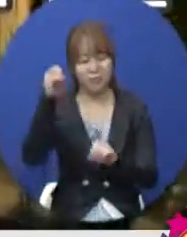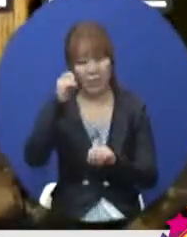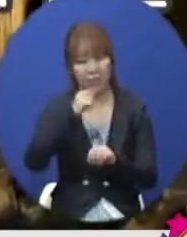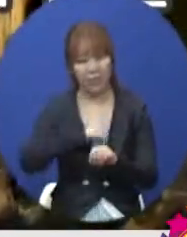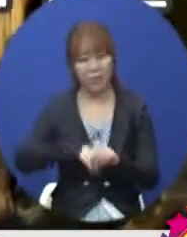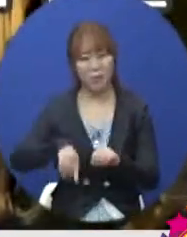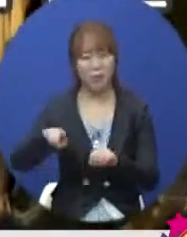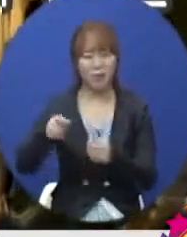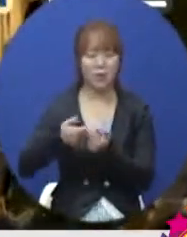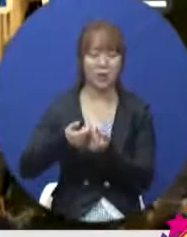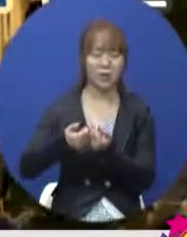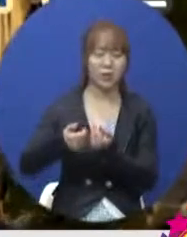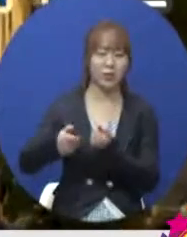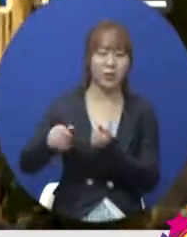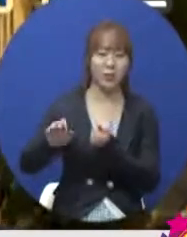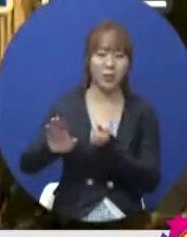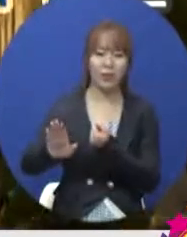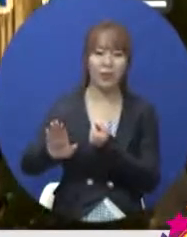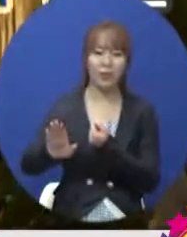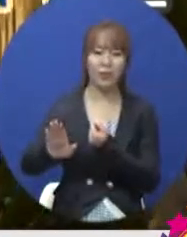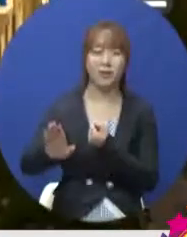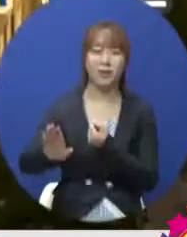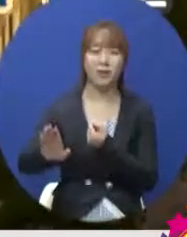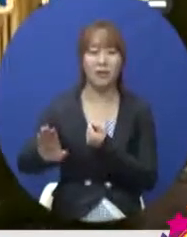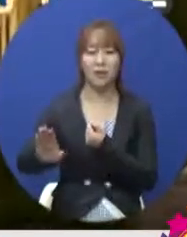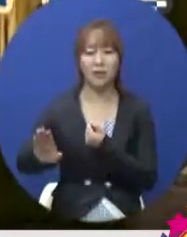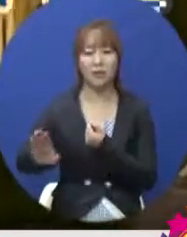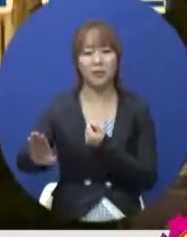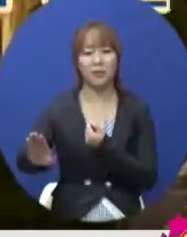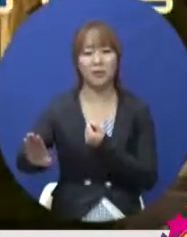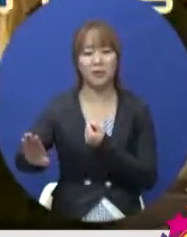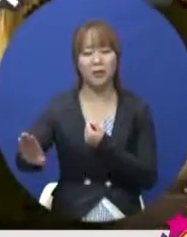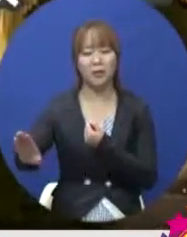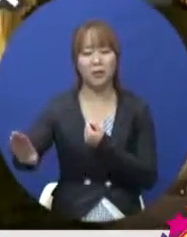차라리 저 멀리 둘 걸